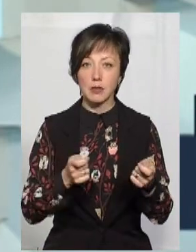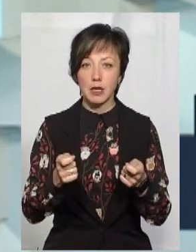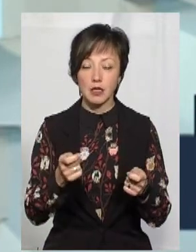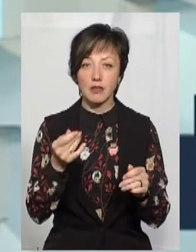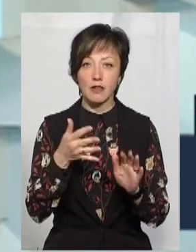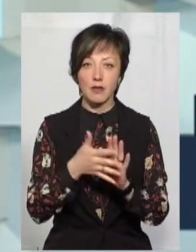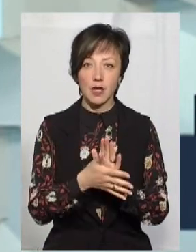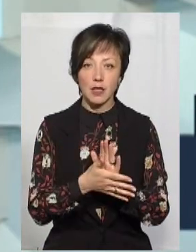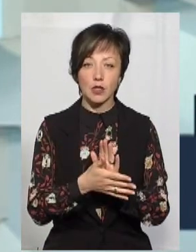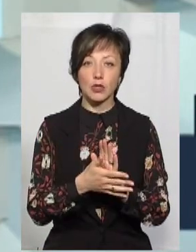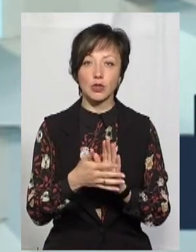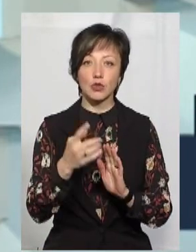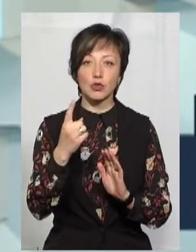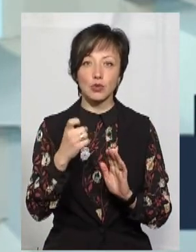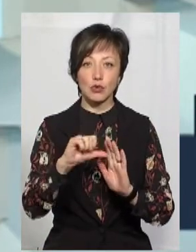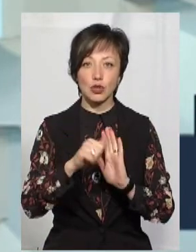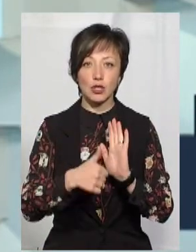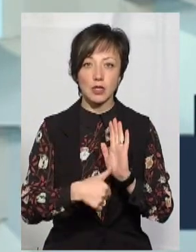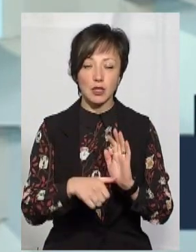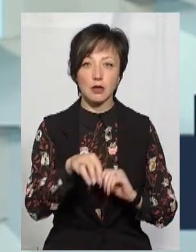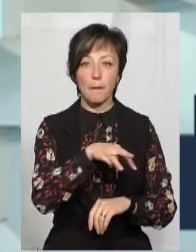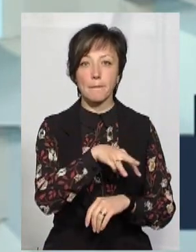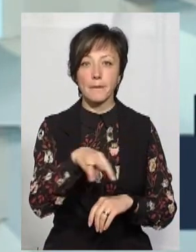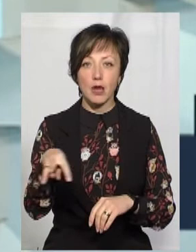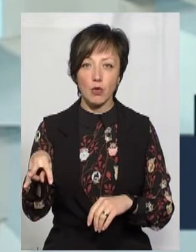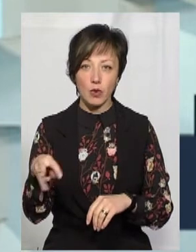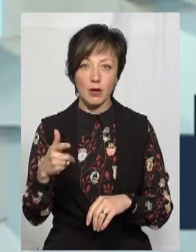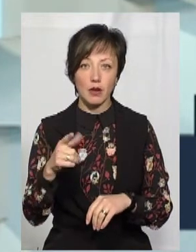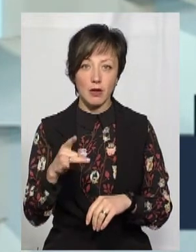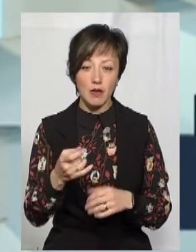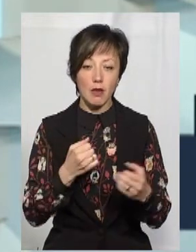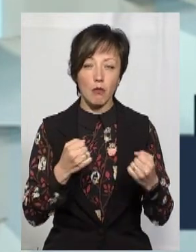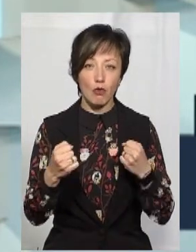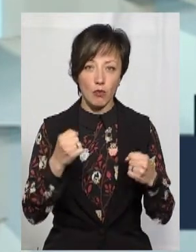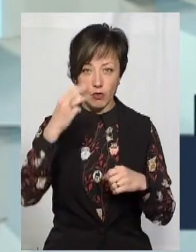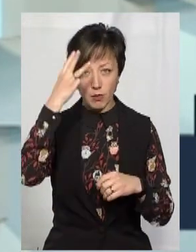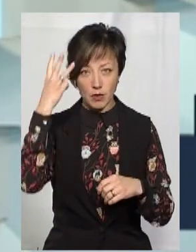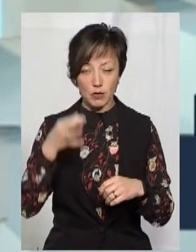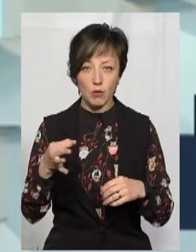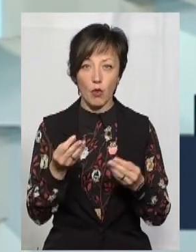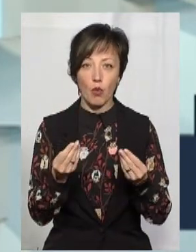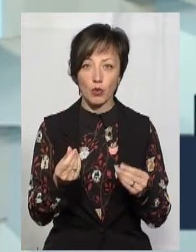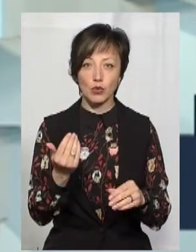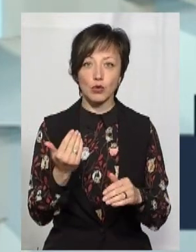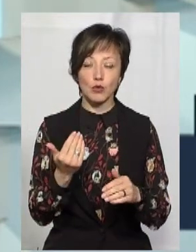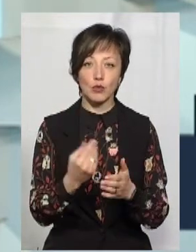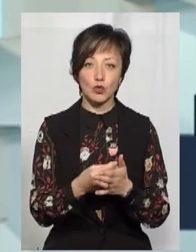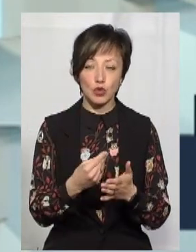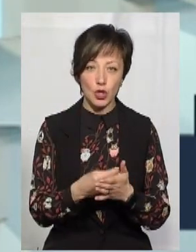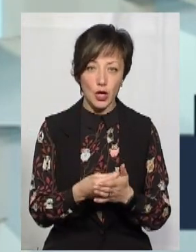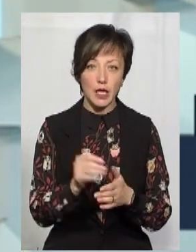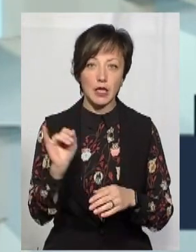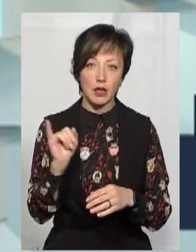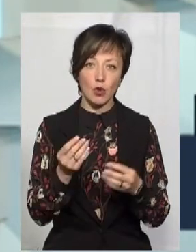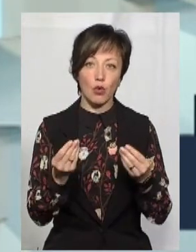витрачено майже 16 мільйонів гривень на боротьбу з ковід в Хмельницькій області. Мова йде саме про кошти як бюджетні, і